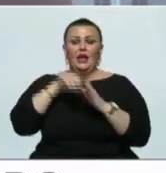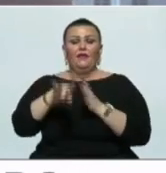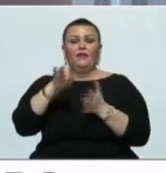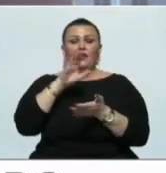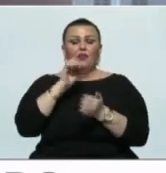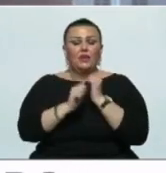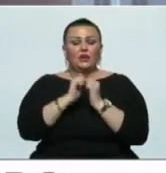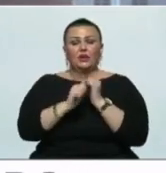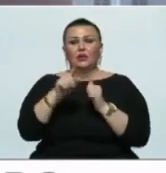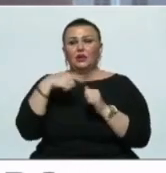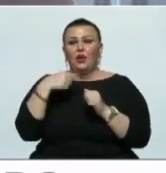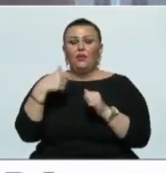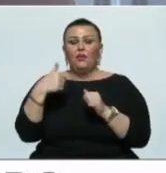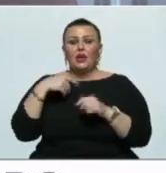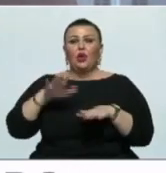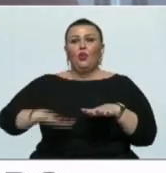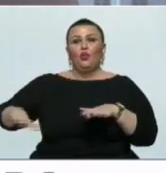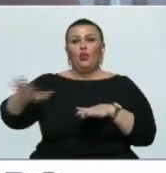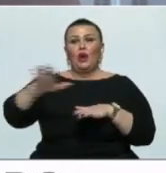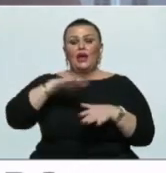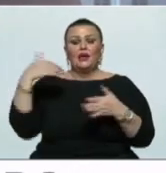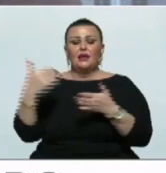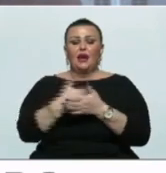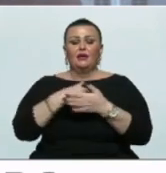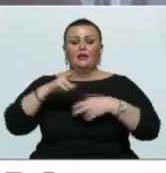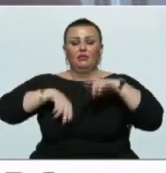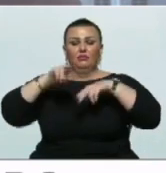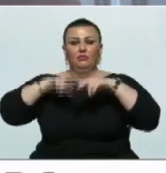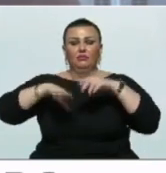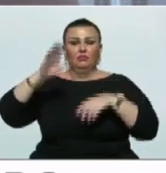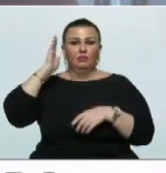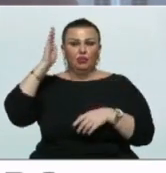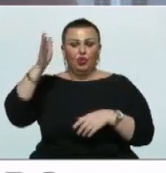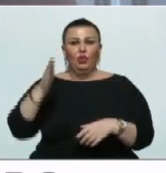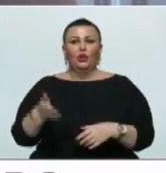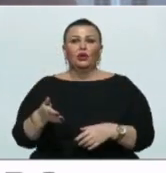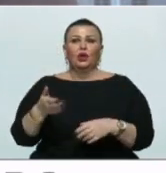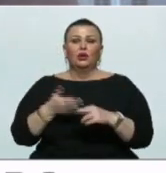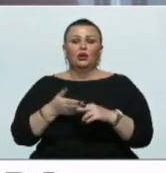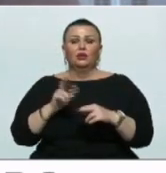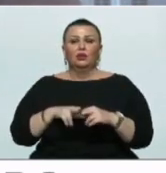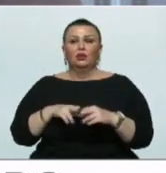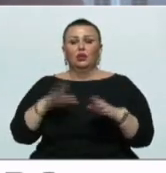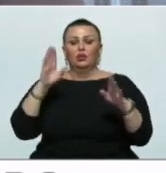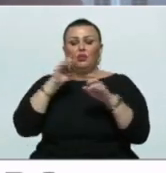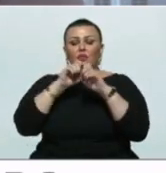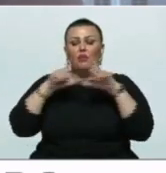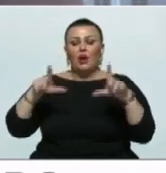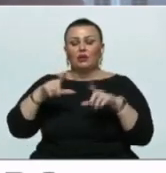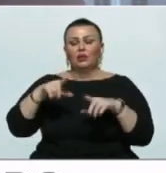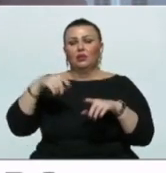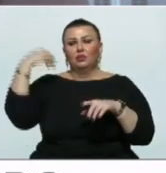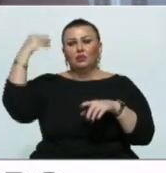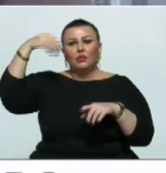defalarca söyledi. Biz burayı, Karabağ'ı yeniden inşa edeceğiz. Altyapısıyla, işte okullarıyla,